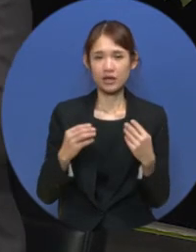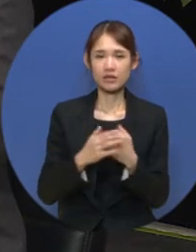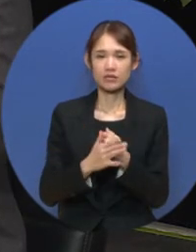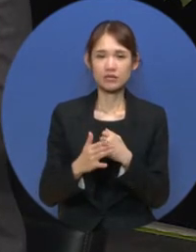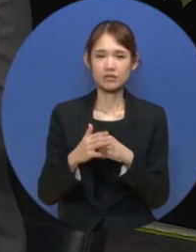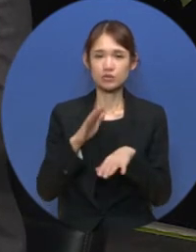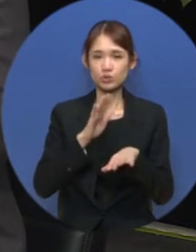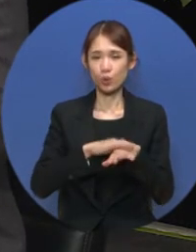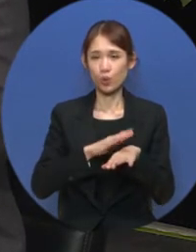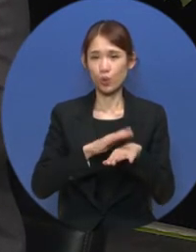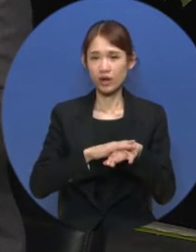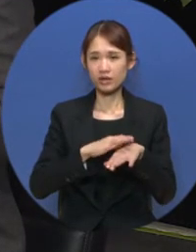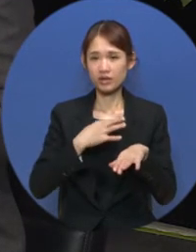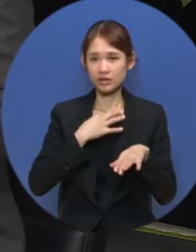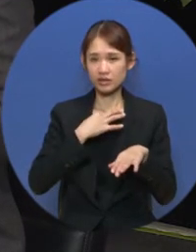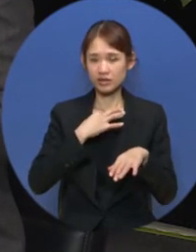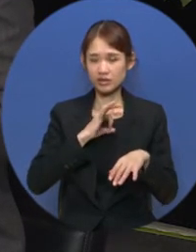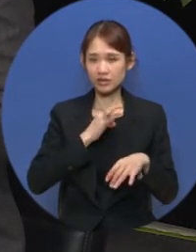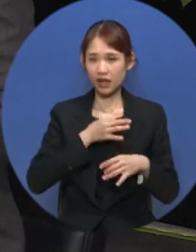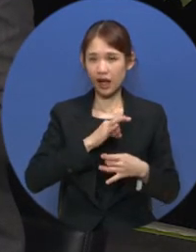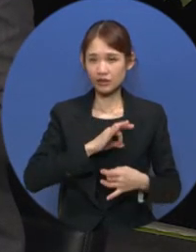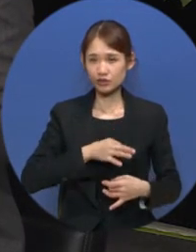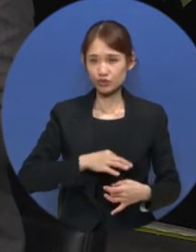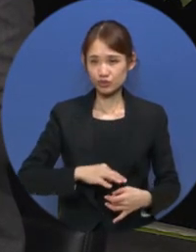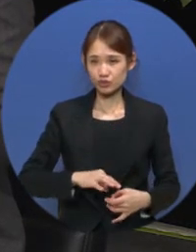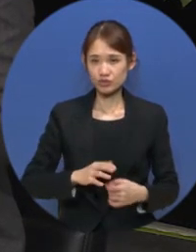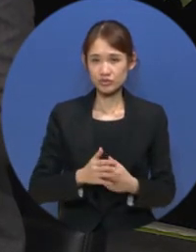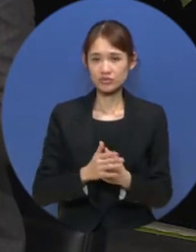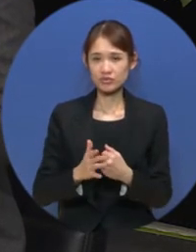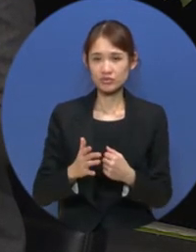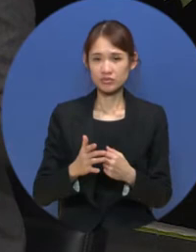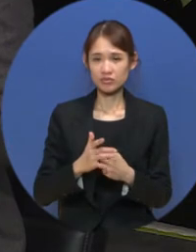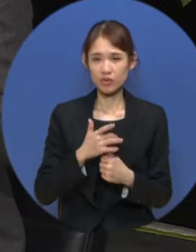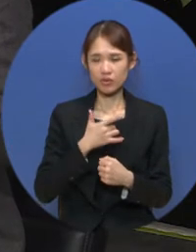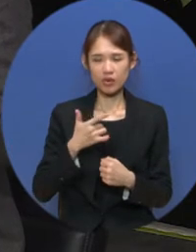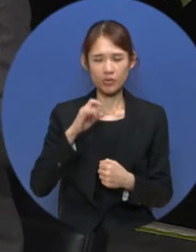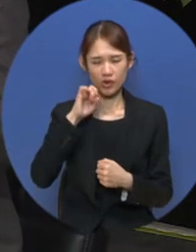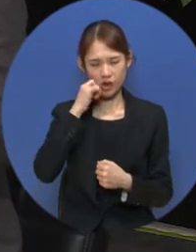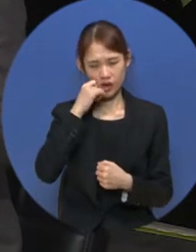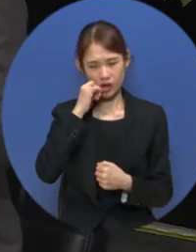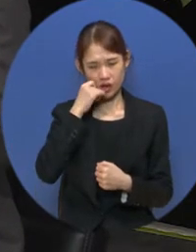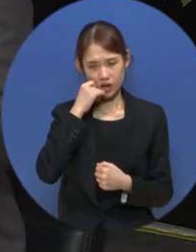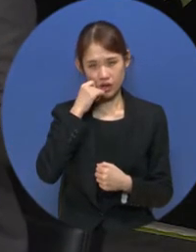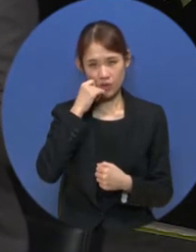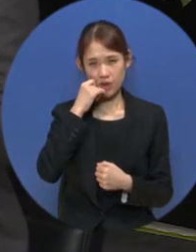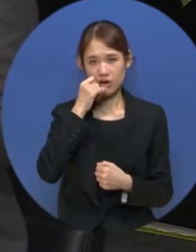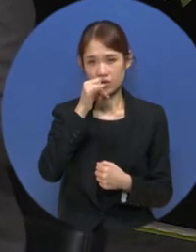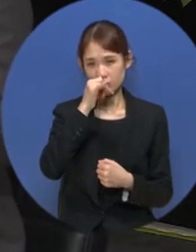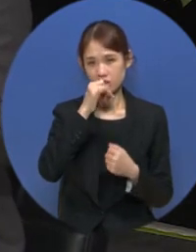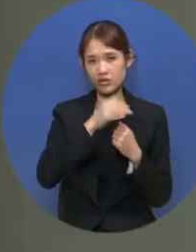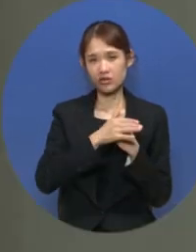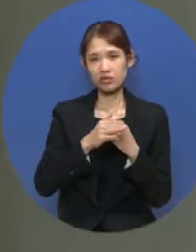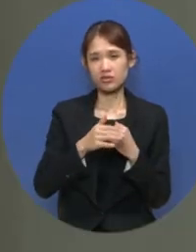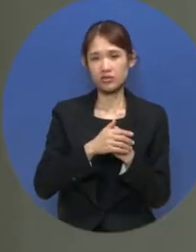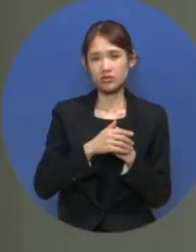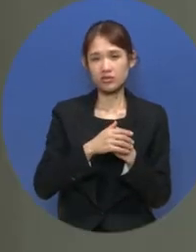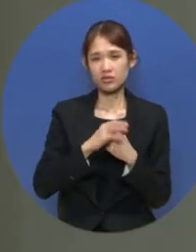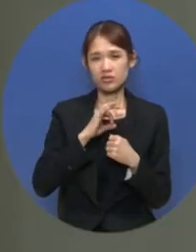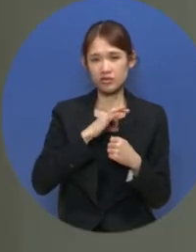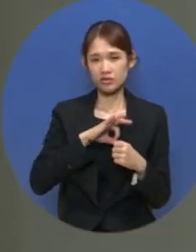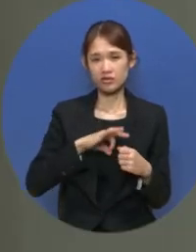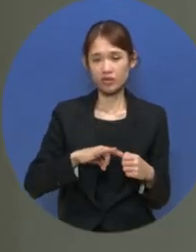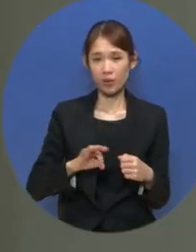이 손가락으로 단추 같은 거 이렇게 여미는 부분들이 대단히 어려운 부분이었어요. 예. 그래서 그런 부분들을